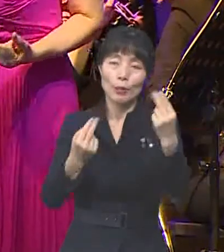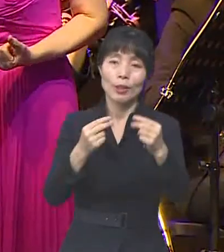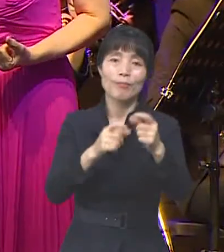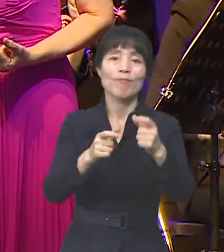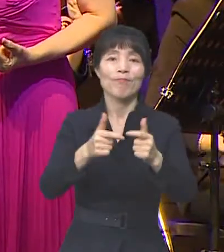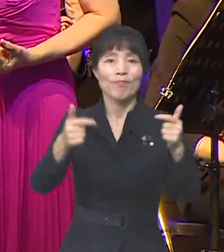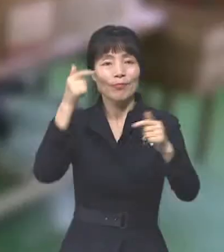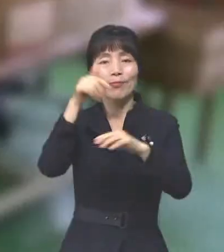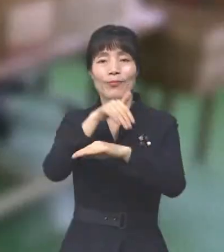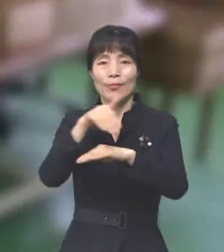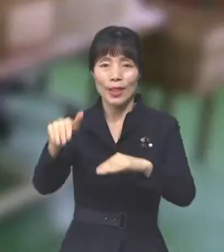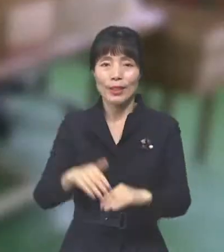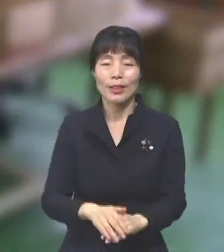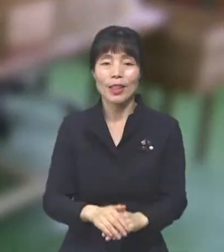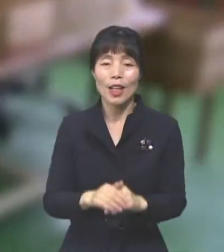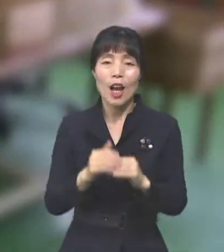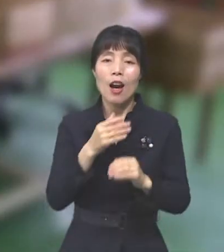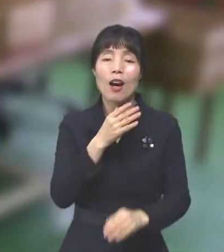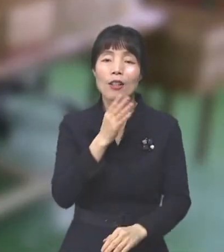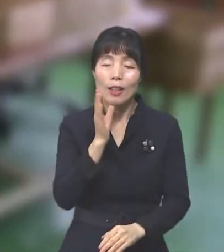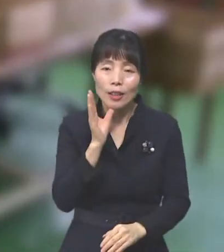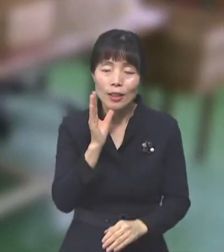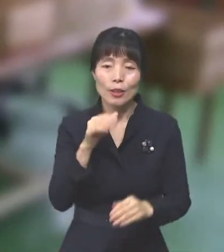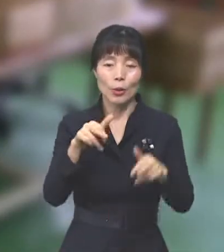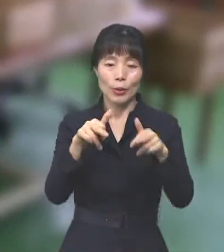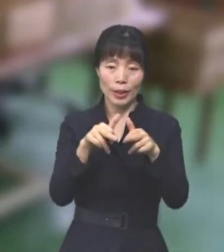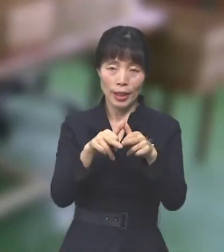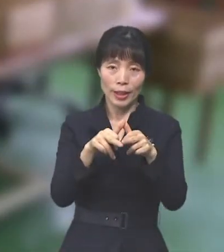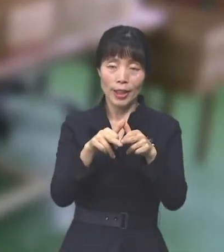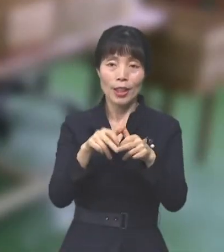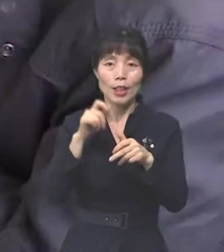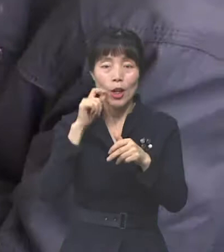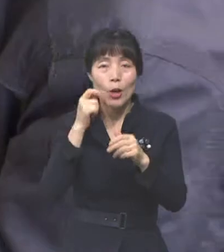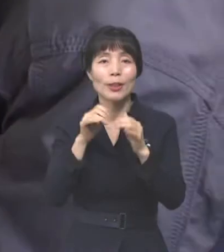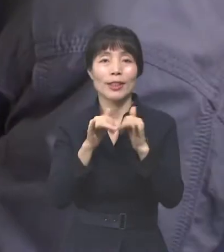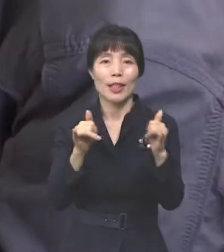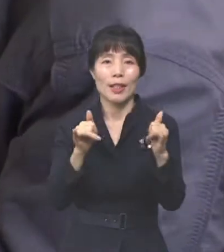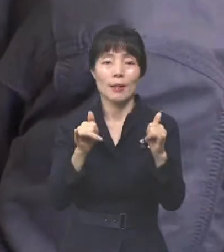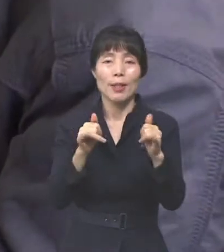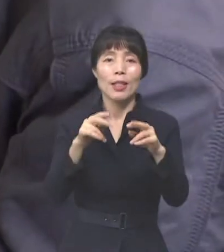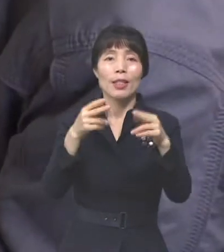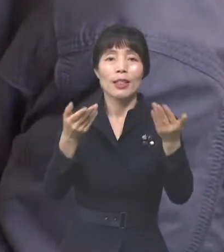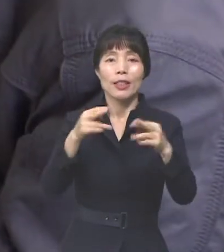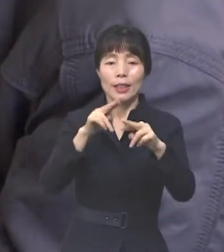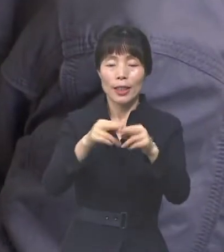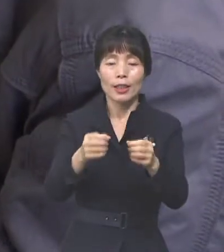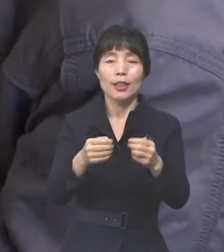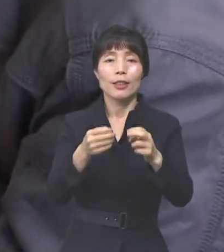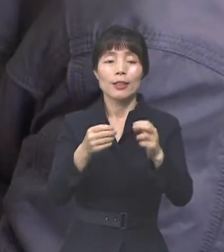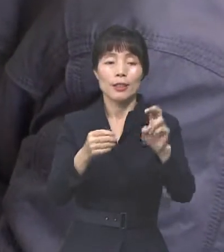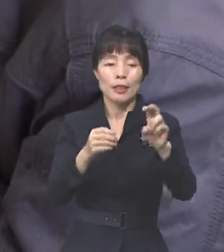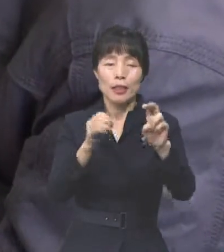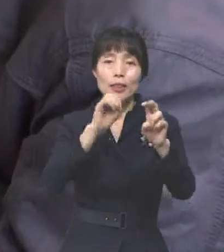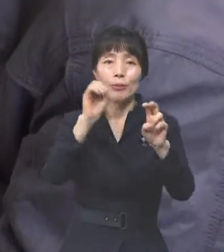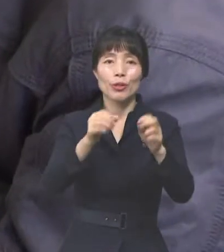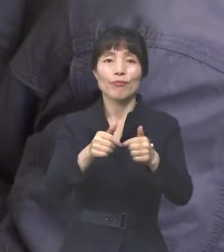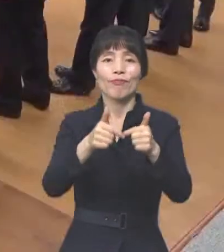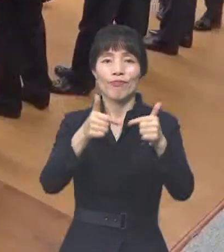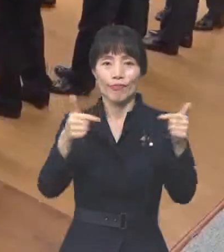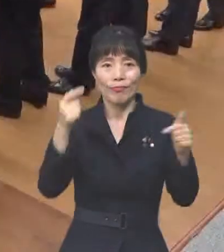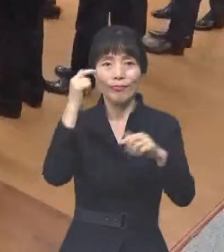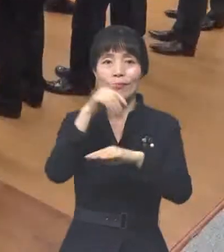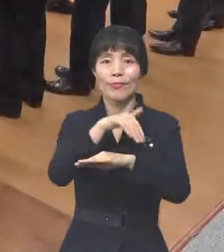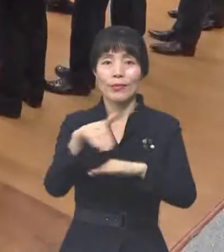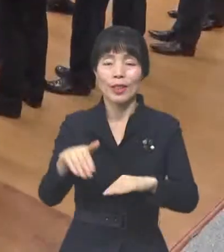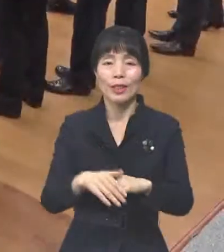계획입니다. 이를 위해 어르신과 장애인, 소외계층 일자리를 20% 이상 늘리기로 했습니다.